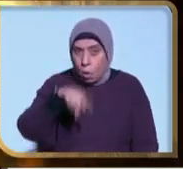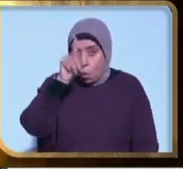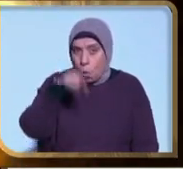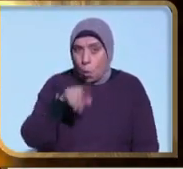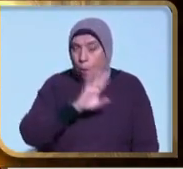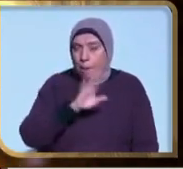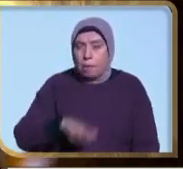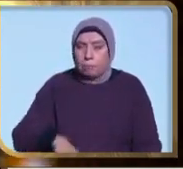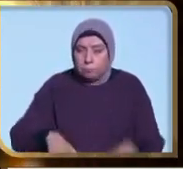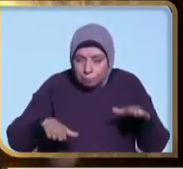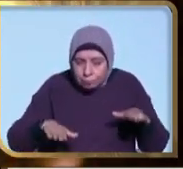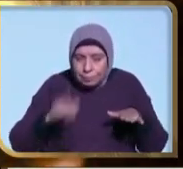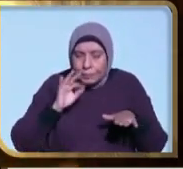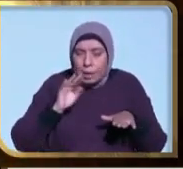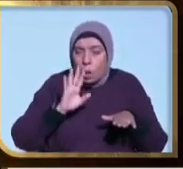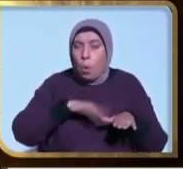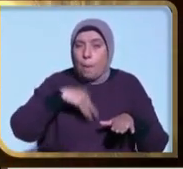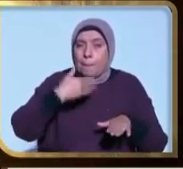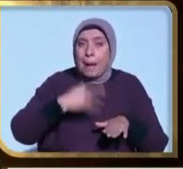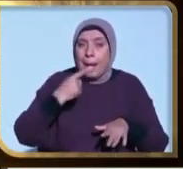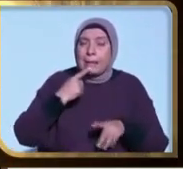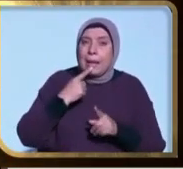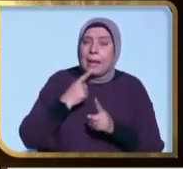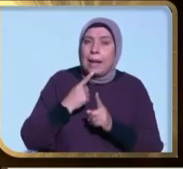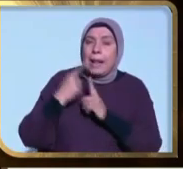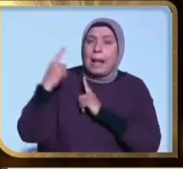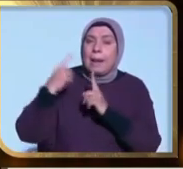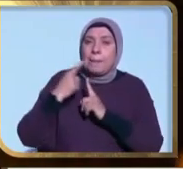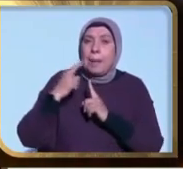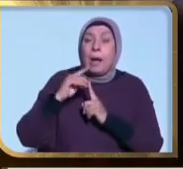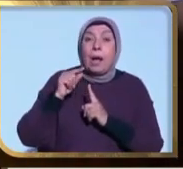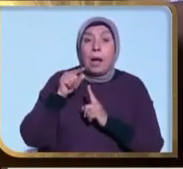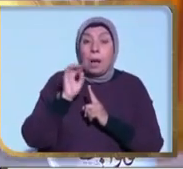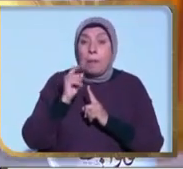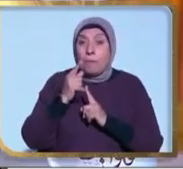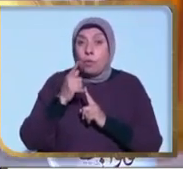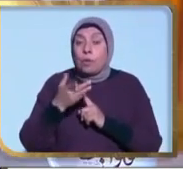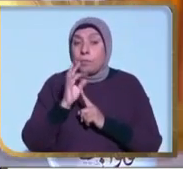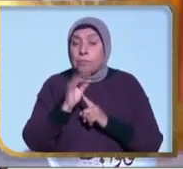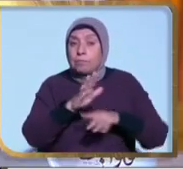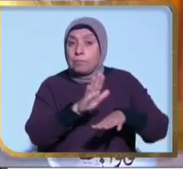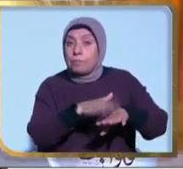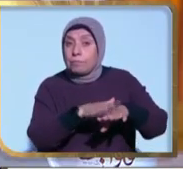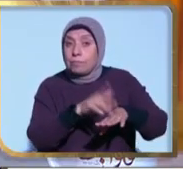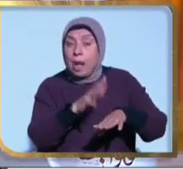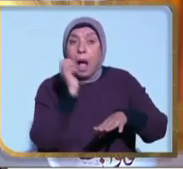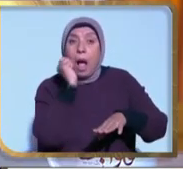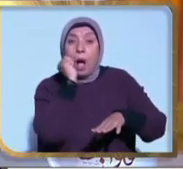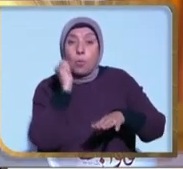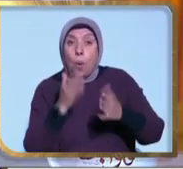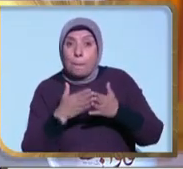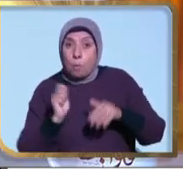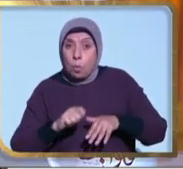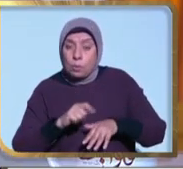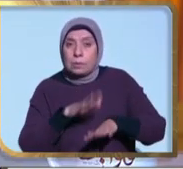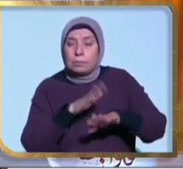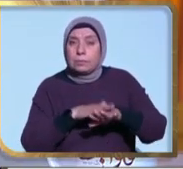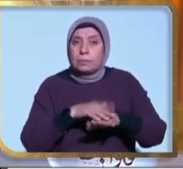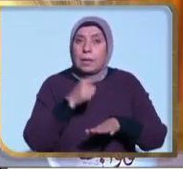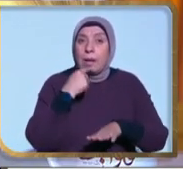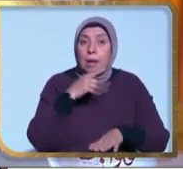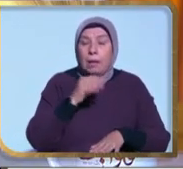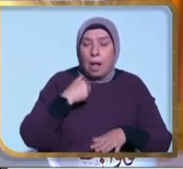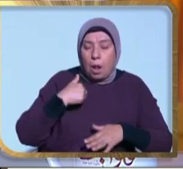للقاء ربه سيدنا موسى اخبر سيدنا هارون وقال له اني ذاهب الى لقاء ربي يا